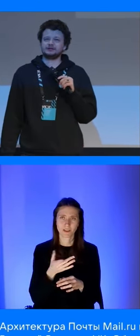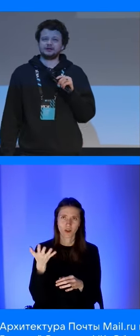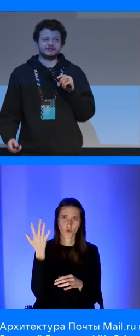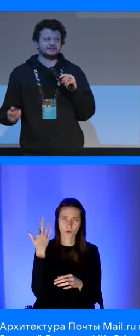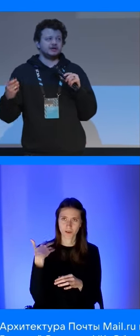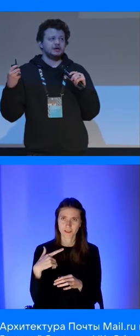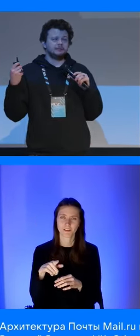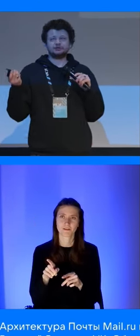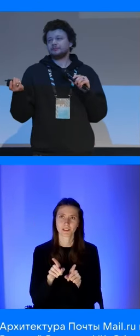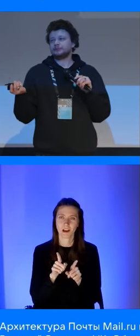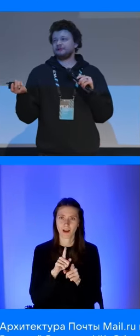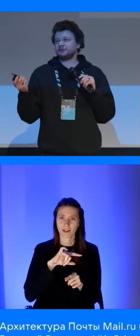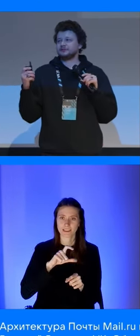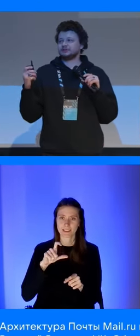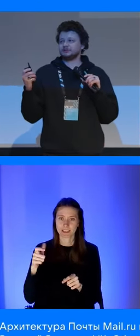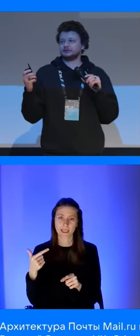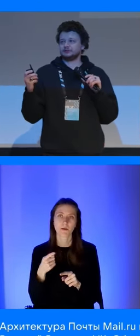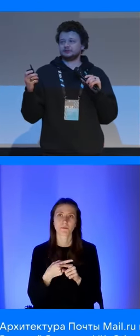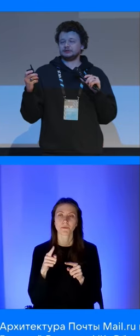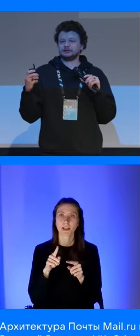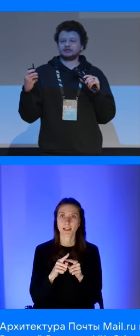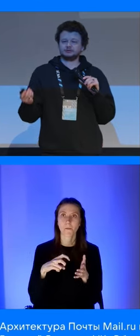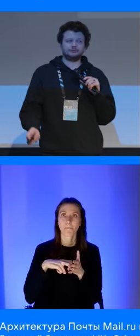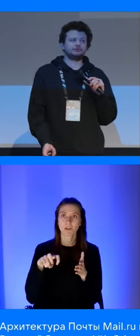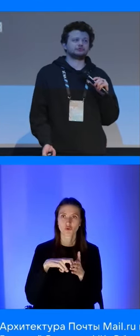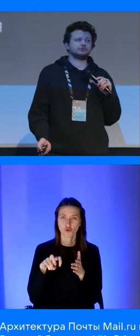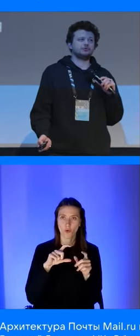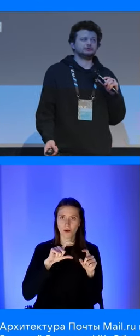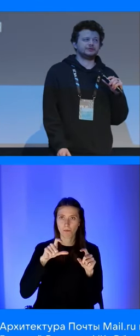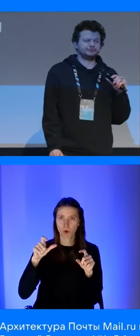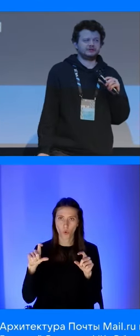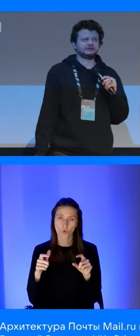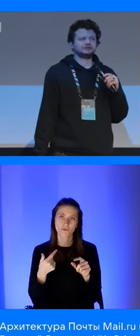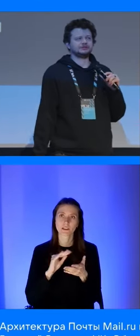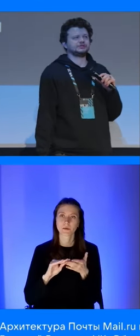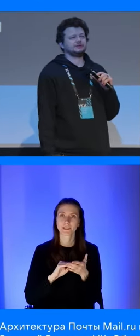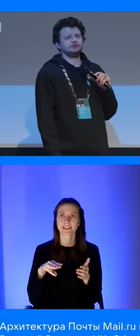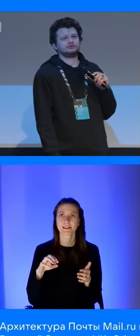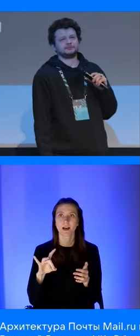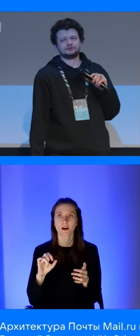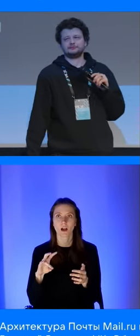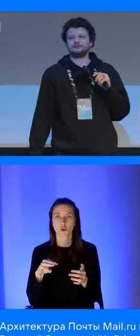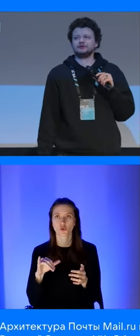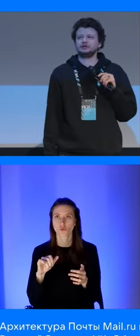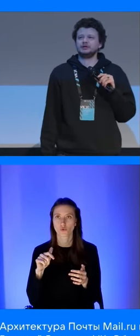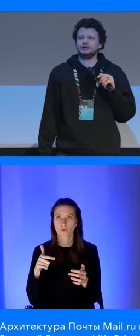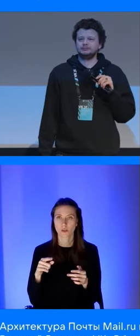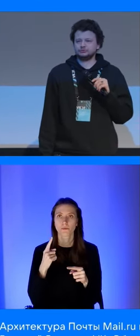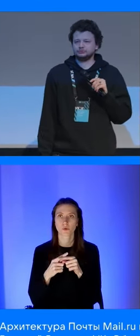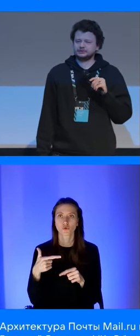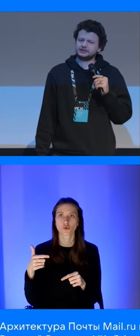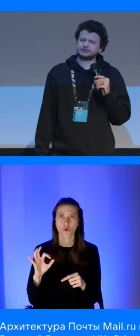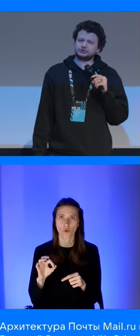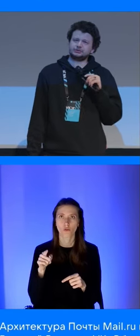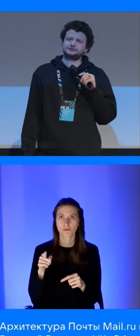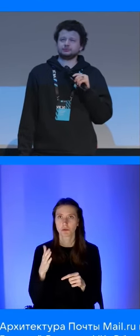нас есть. Почтовый профиль написан на Tarantul плюс Go. Туда идет порядка 36 миллионов запросов в